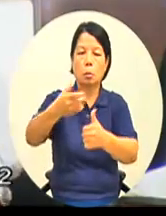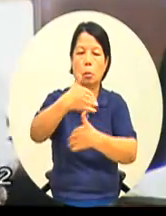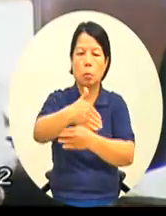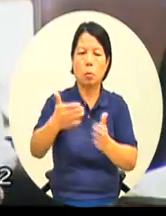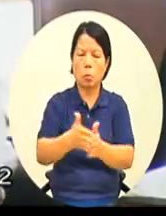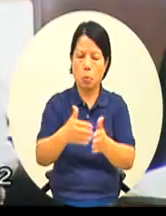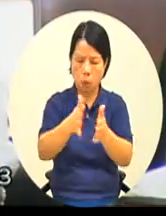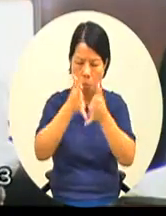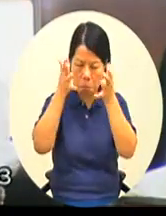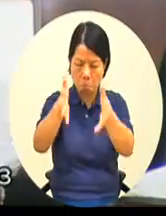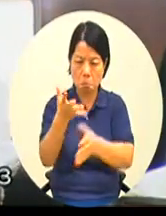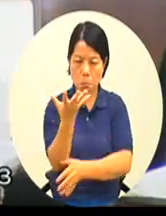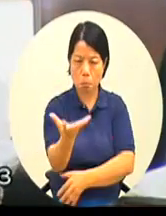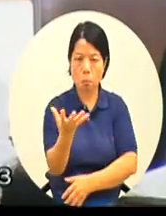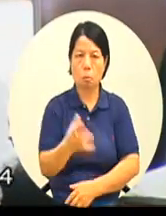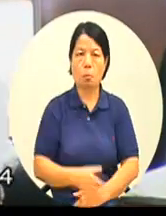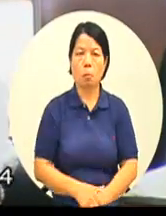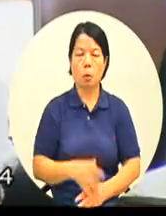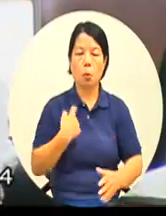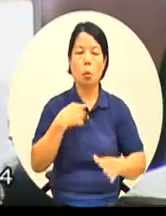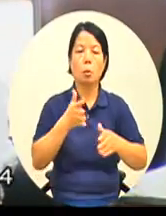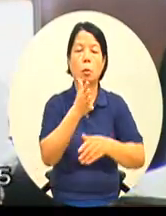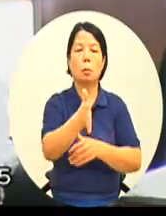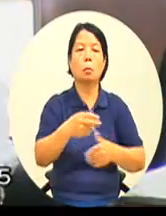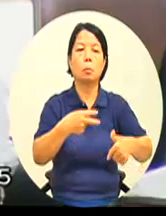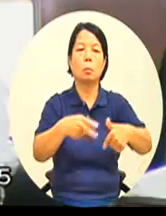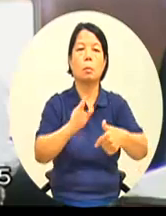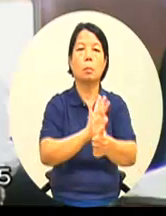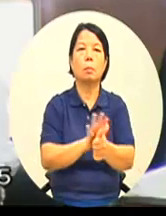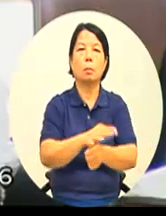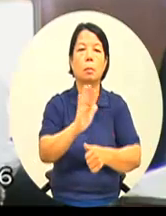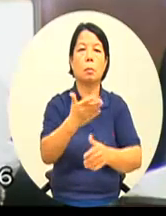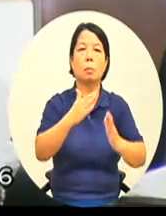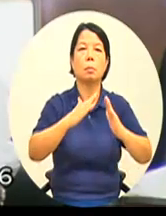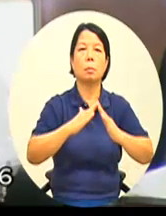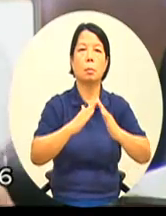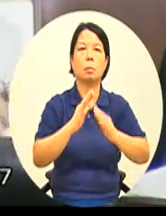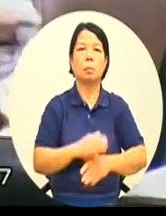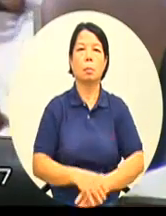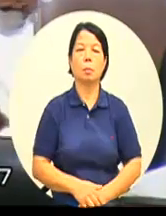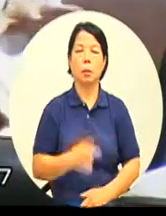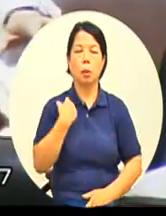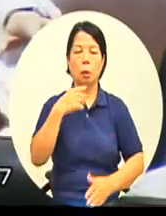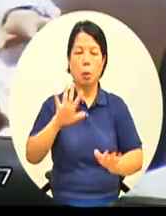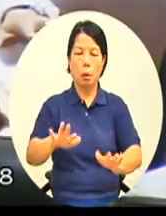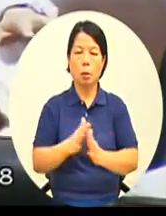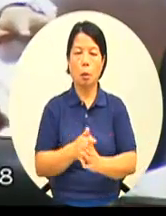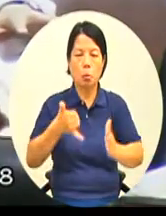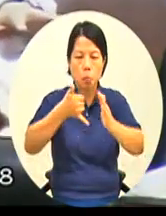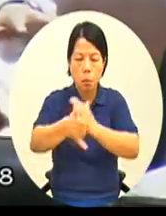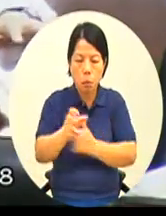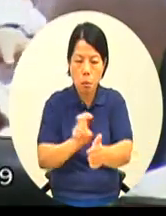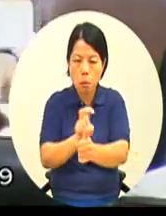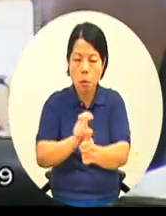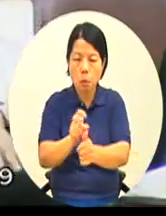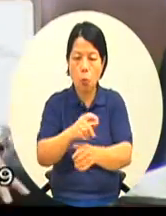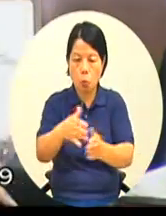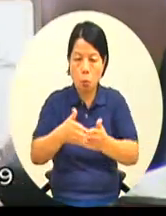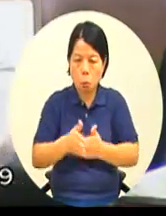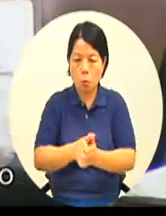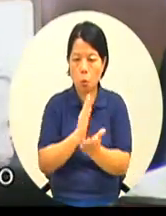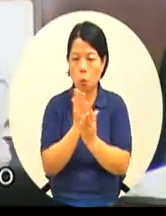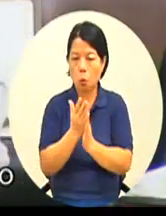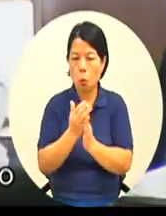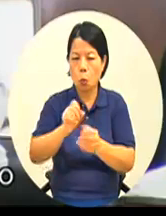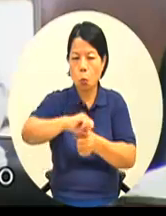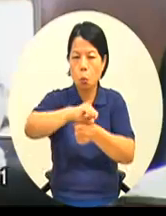向。那我刚刚也请问仁爱之家，我现在很多因为居家照护的功能越来越强，所以要到仁